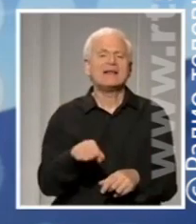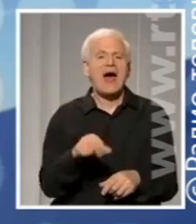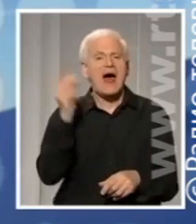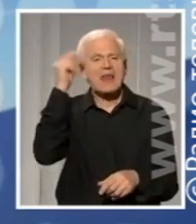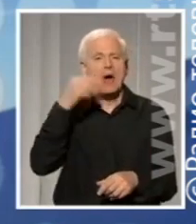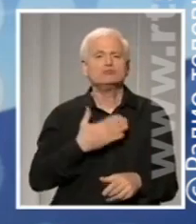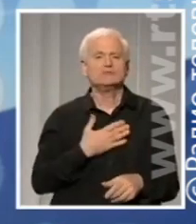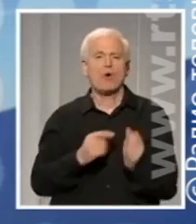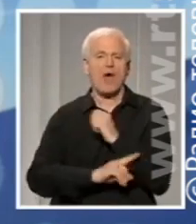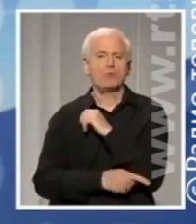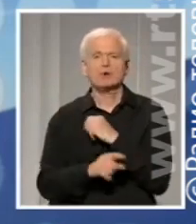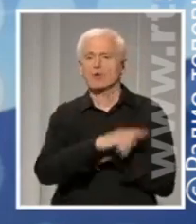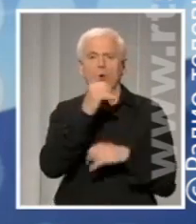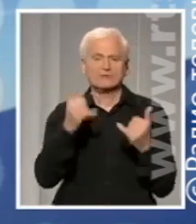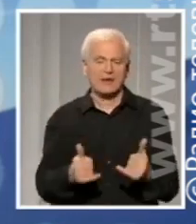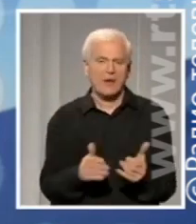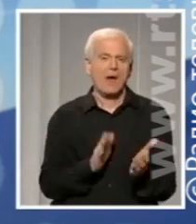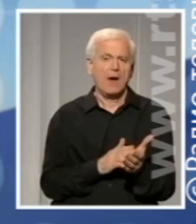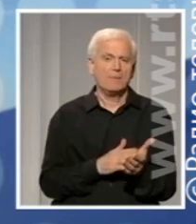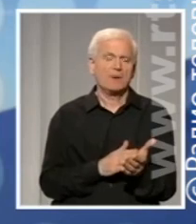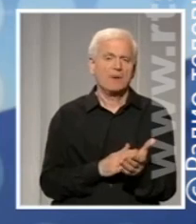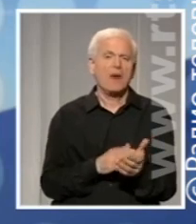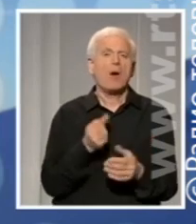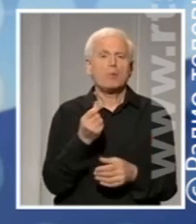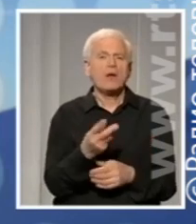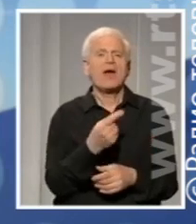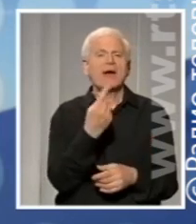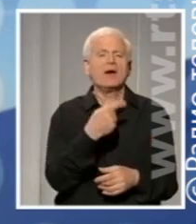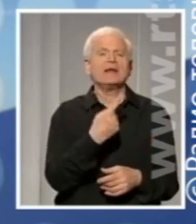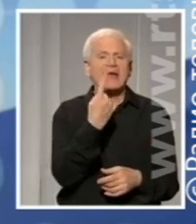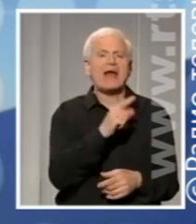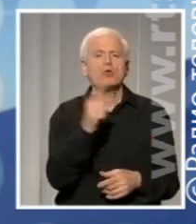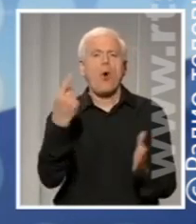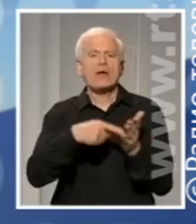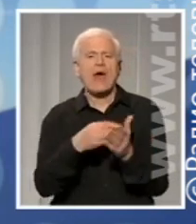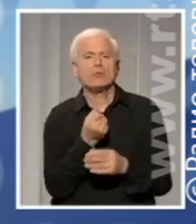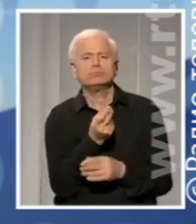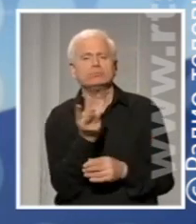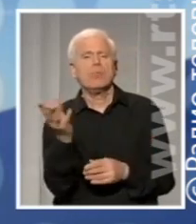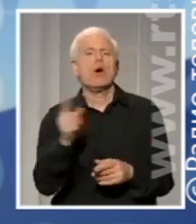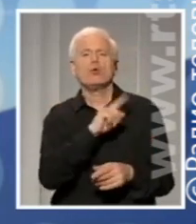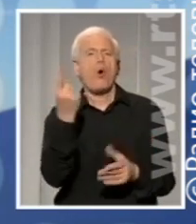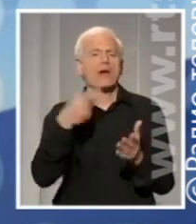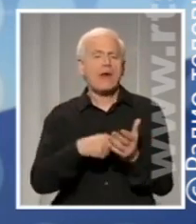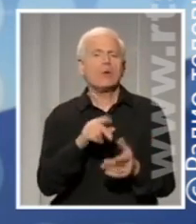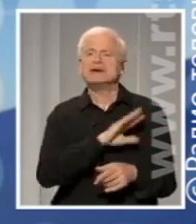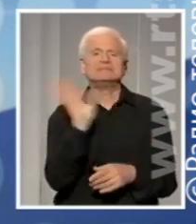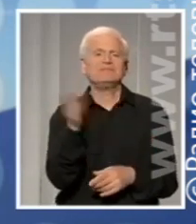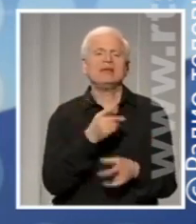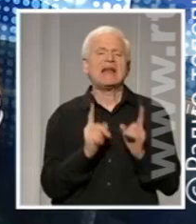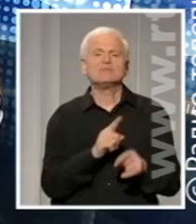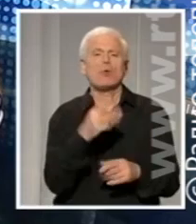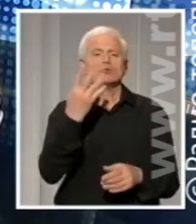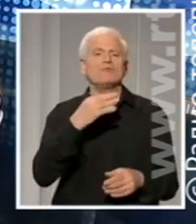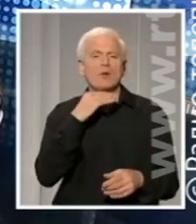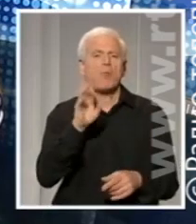nauči svoje učenike do sada. Konkretno, brojevi do 1000, dakle, svi nastavnici u trećem razredu su prosto morali to da